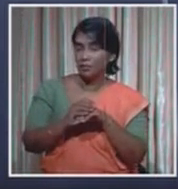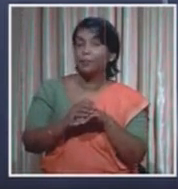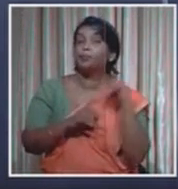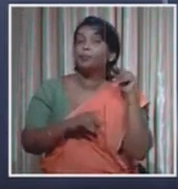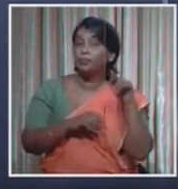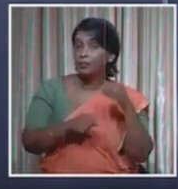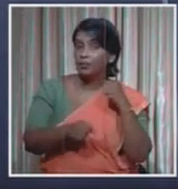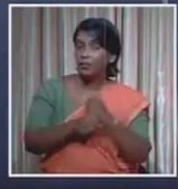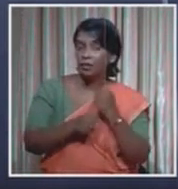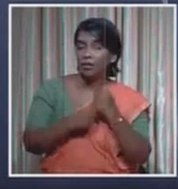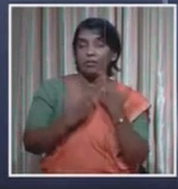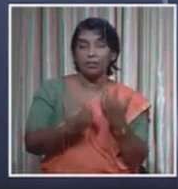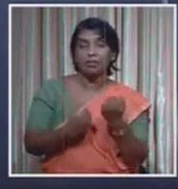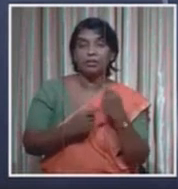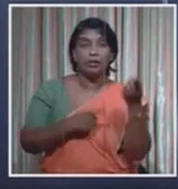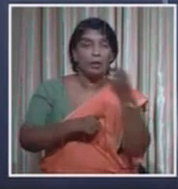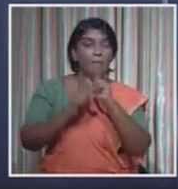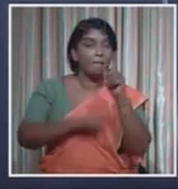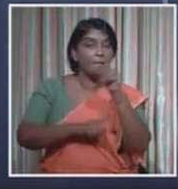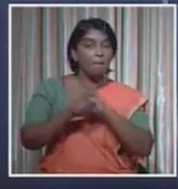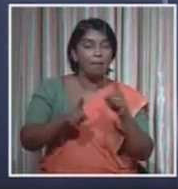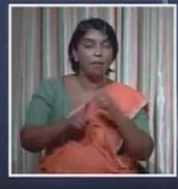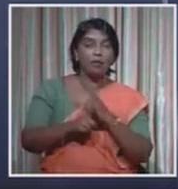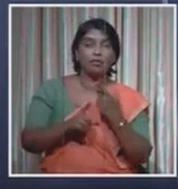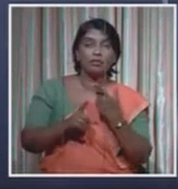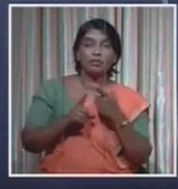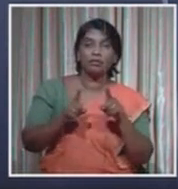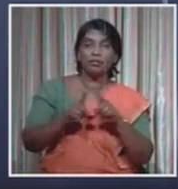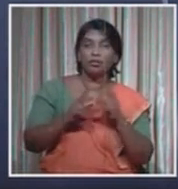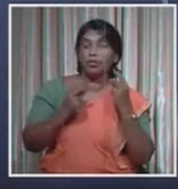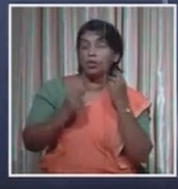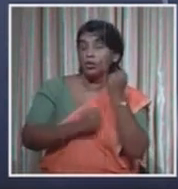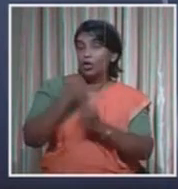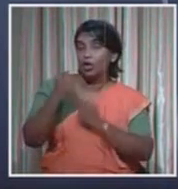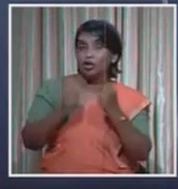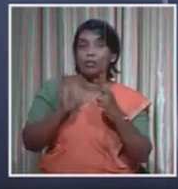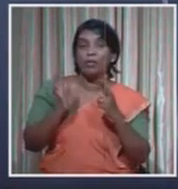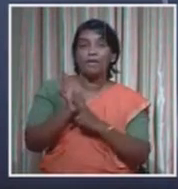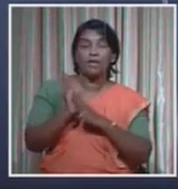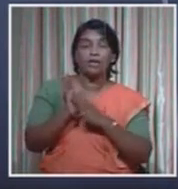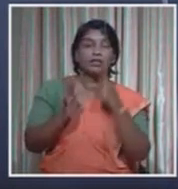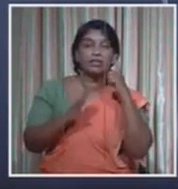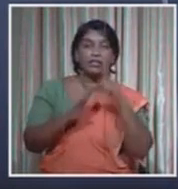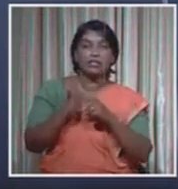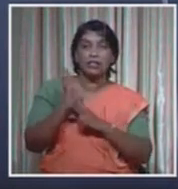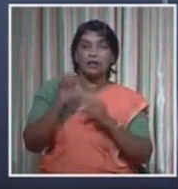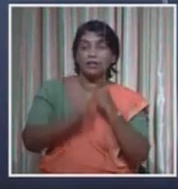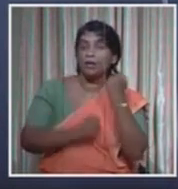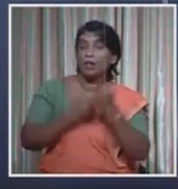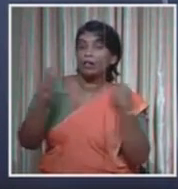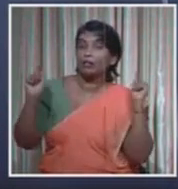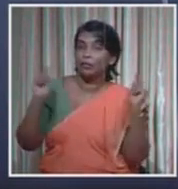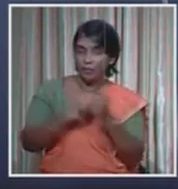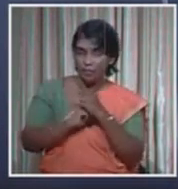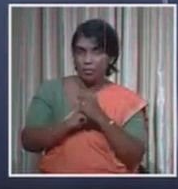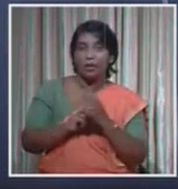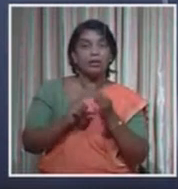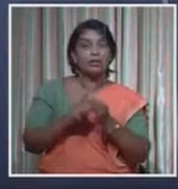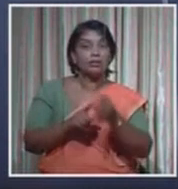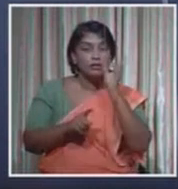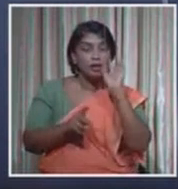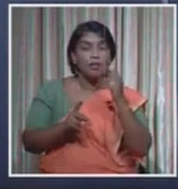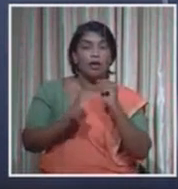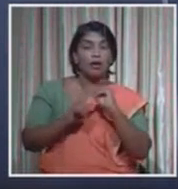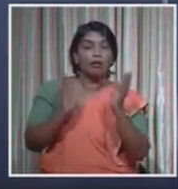ඒ ආණ්ඩුව බේරගන්න මේ පාර්ලිමේන්තුවේ හුසෙන් මූලට වඩා වේගයෙන් දුවේ විදිත එරුදු සංසම්න්තරණු. ජනාධිපති